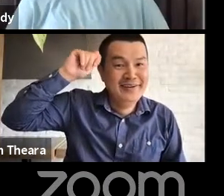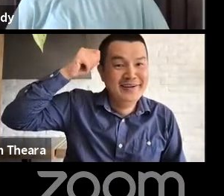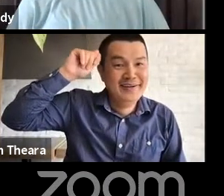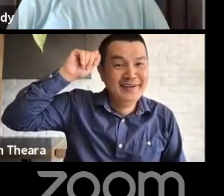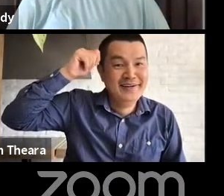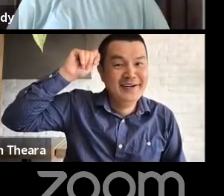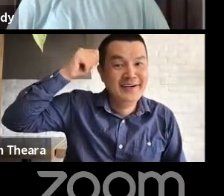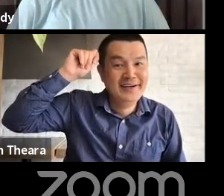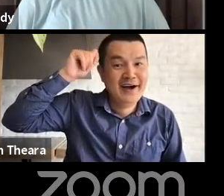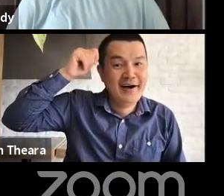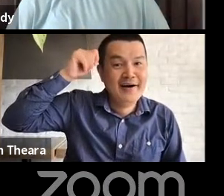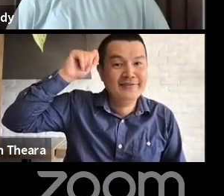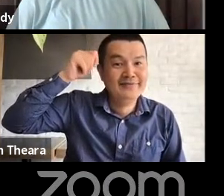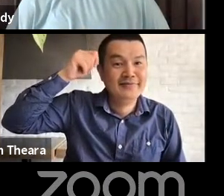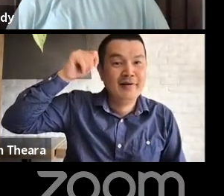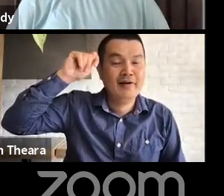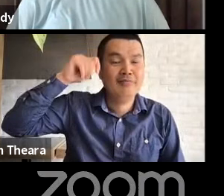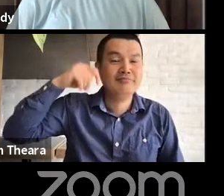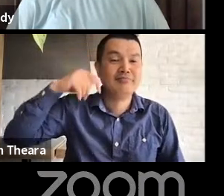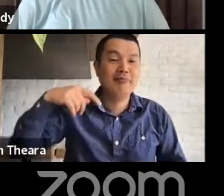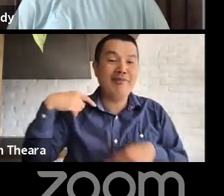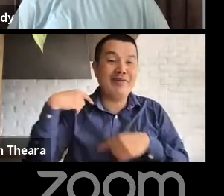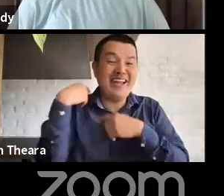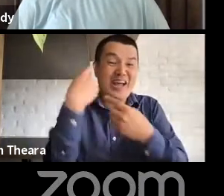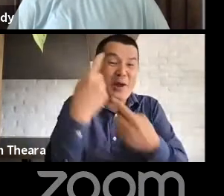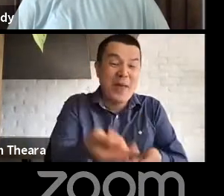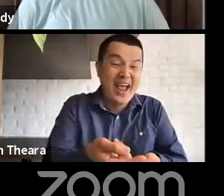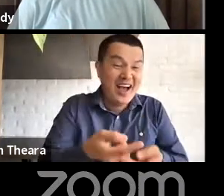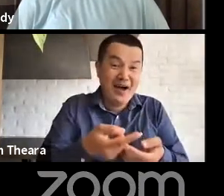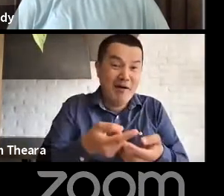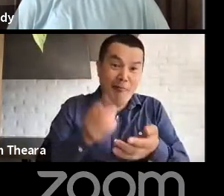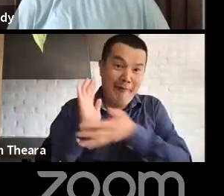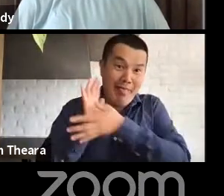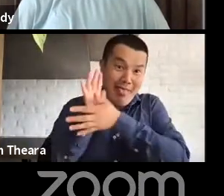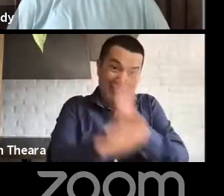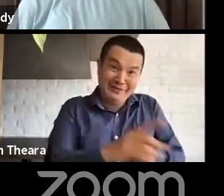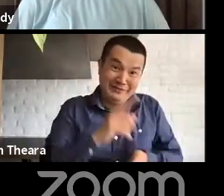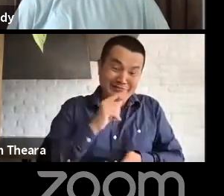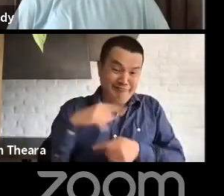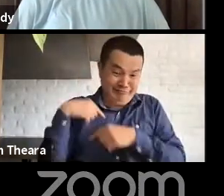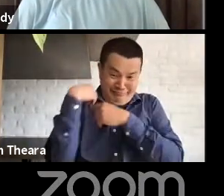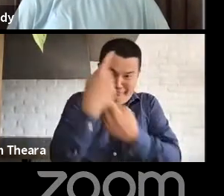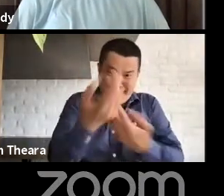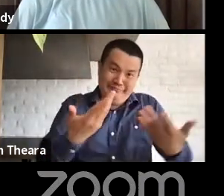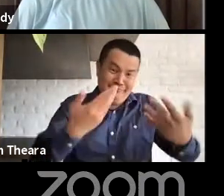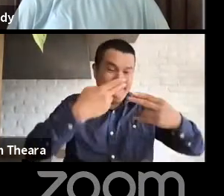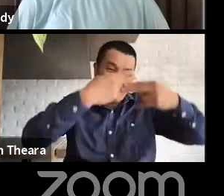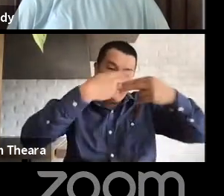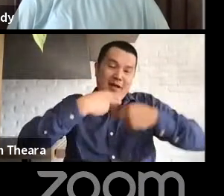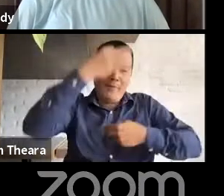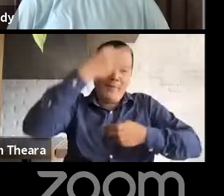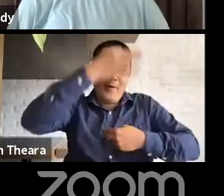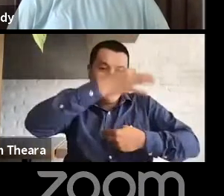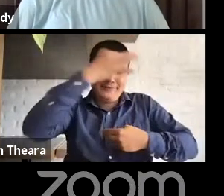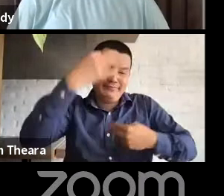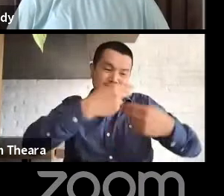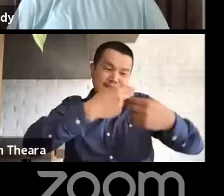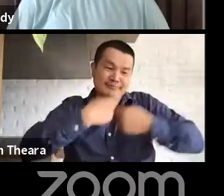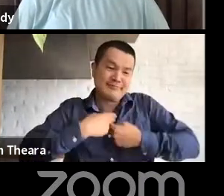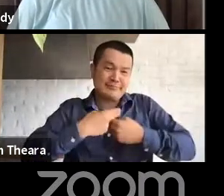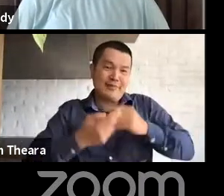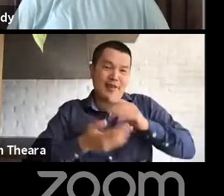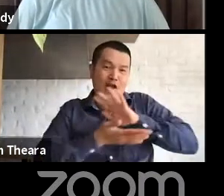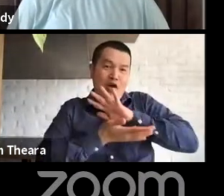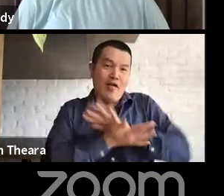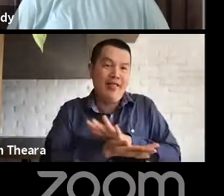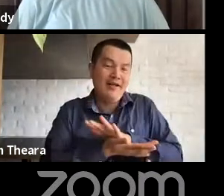la première lettre de mon nom, puis ils ont fait, ils changent souvent d'idée. Mais ça fait longtemps, j'étais petit. J'ai encore